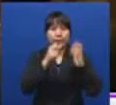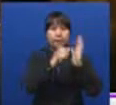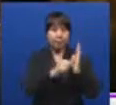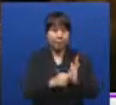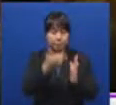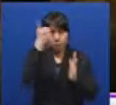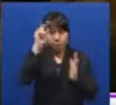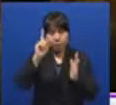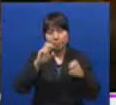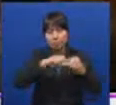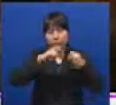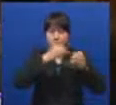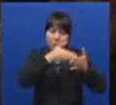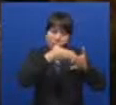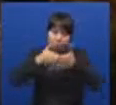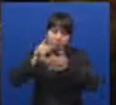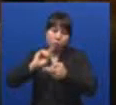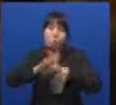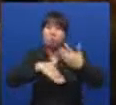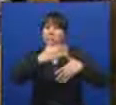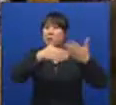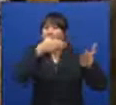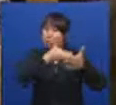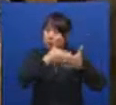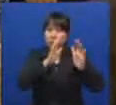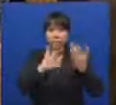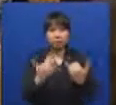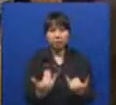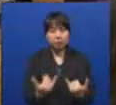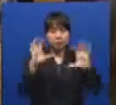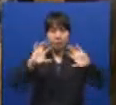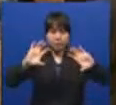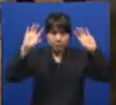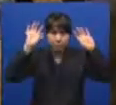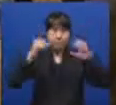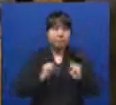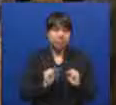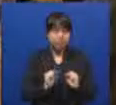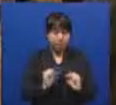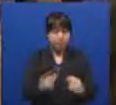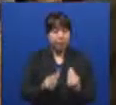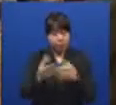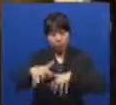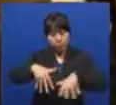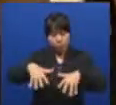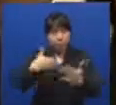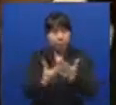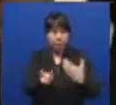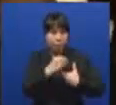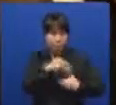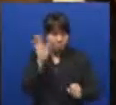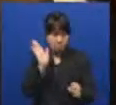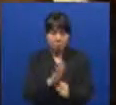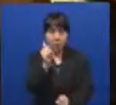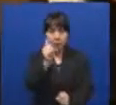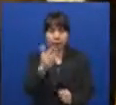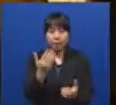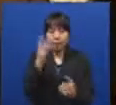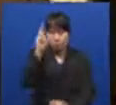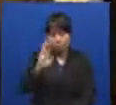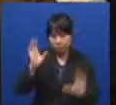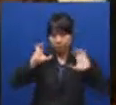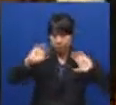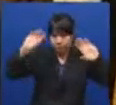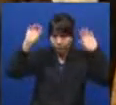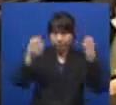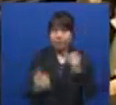เพราะถือว่าเป็นอุปสรรคสำคัญต่อการพัฒนาประเทศโดยรัฐบาลค่ะพยายามทำให้ประชาชนมีรายได้เพียงพอสร้างระบบราชการ